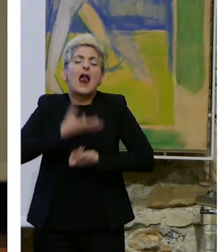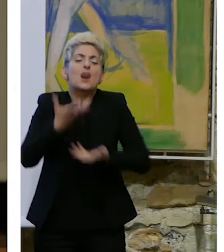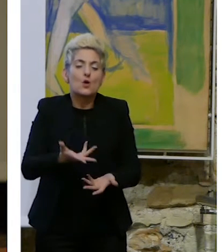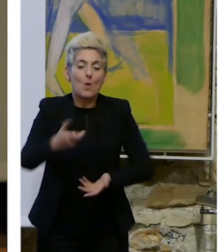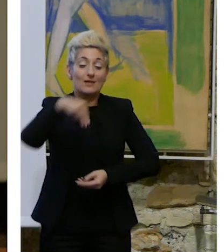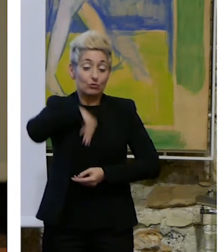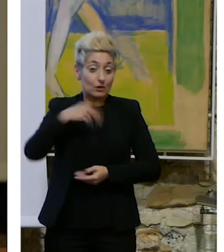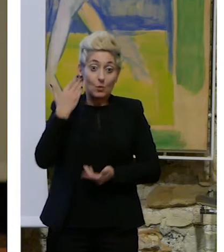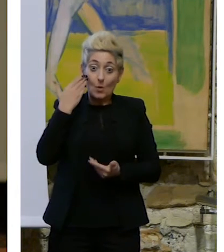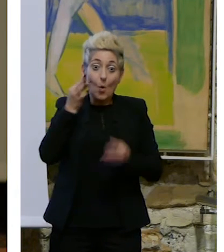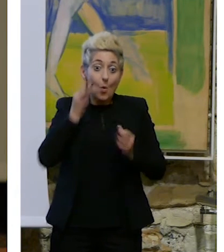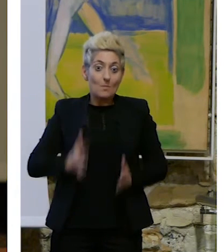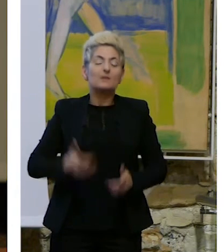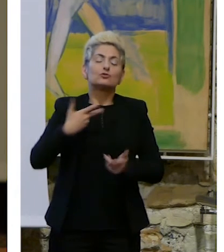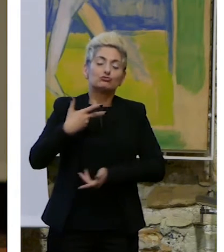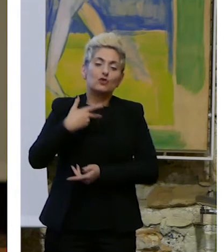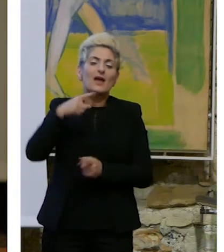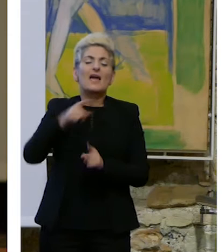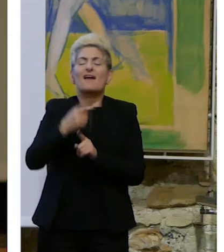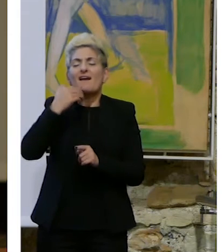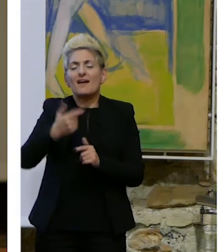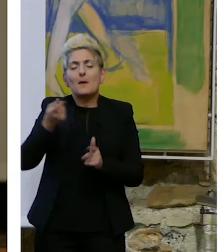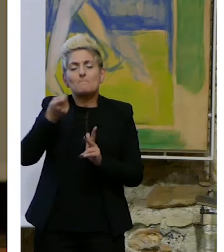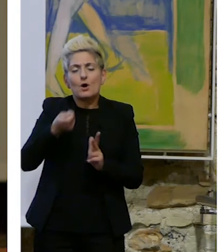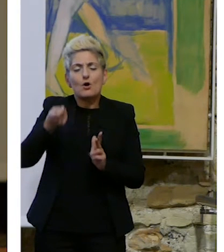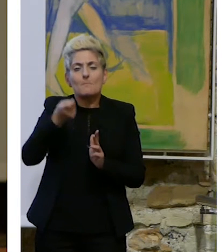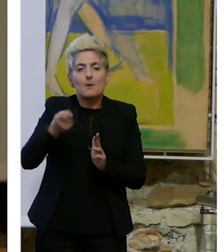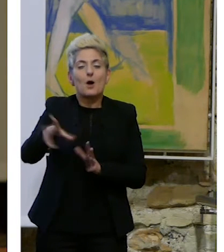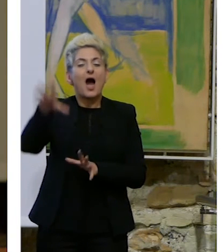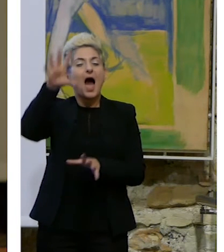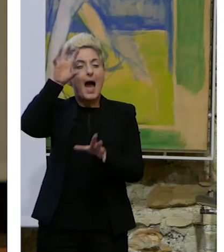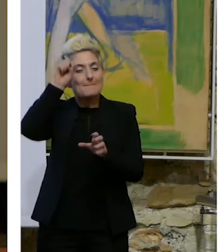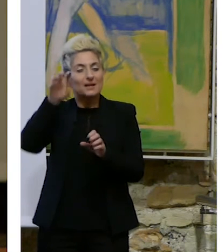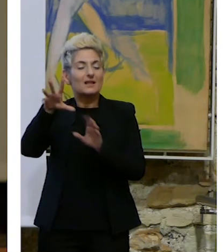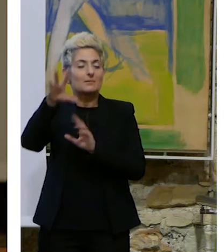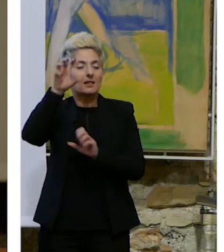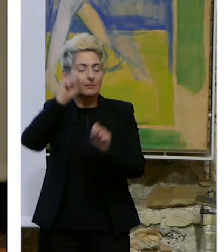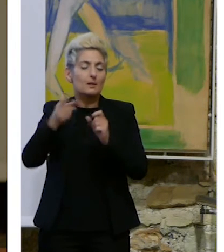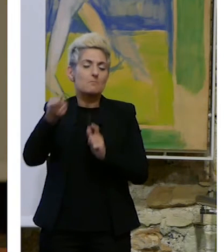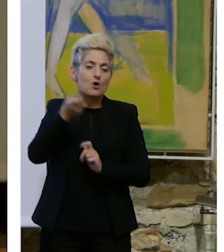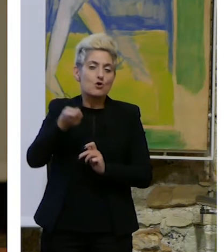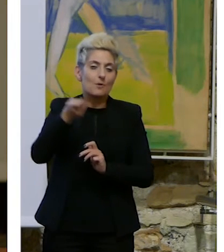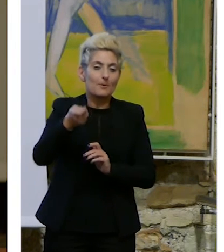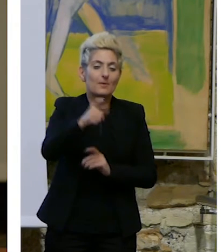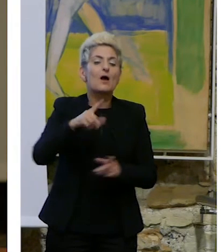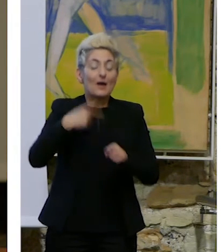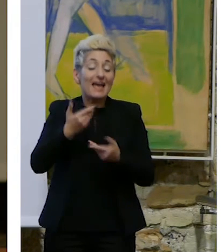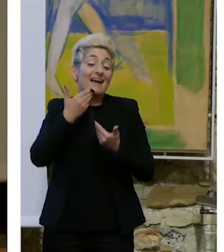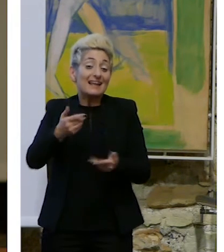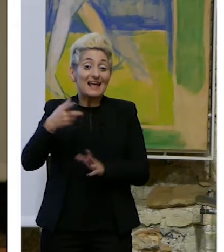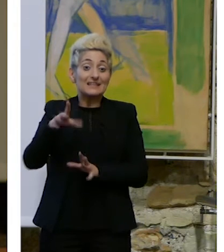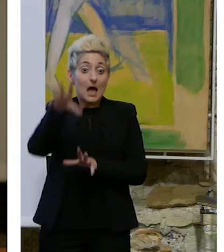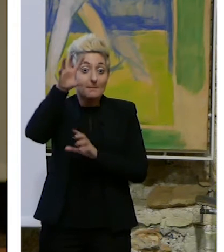che lentamente, attraverso l'apprendimento, per quello mi interessa il montessorismo, attraverso l'apprendimento cominciamo ad